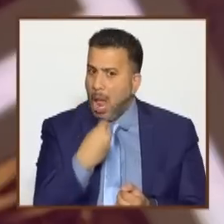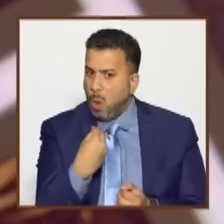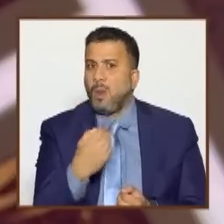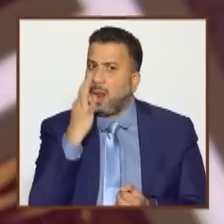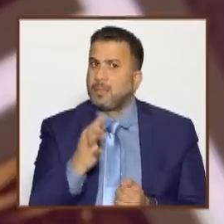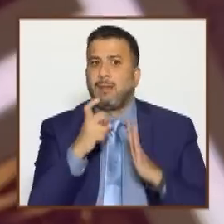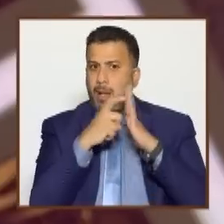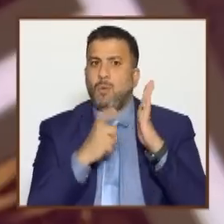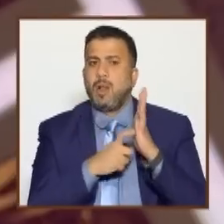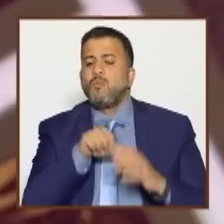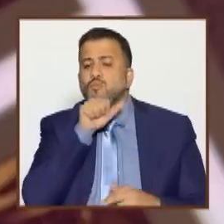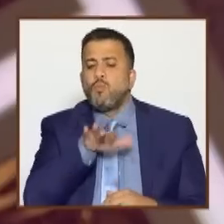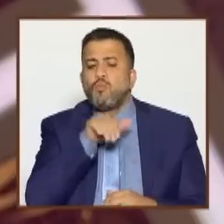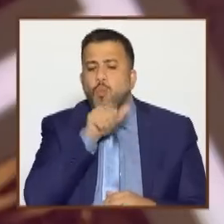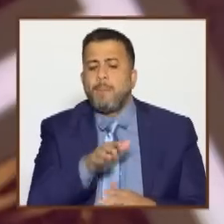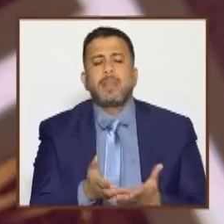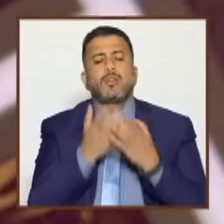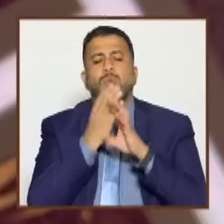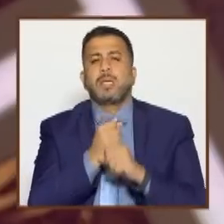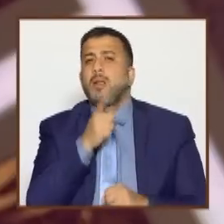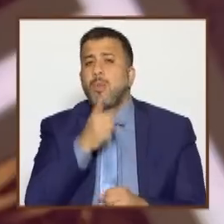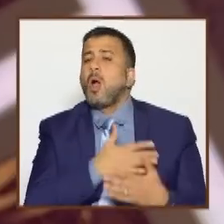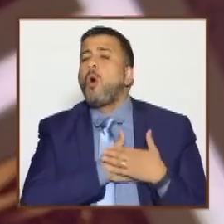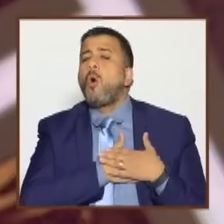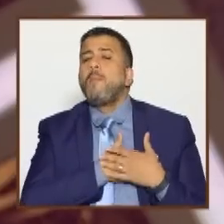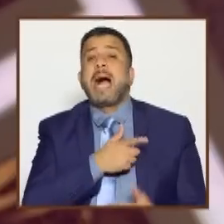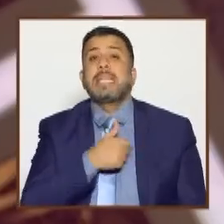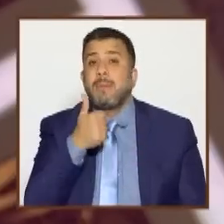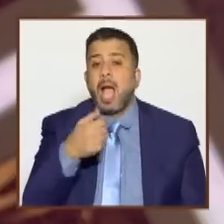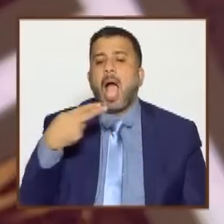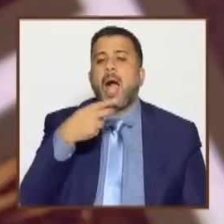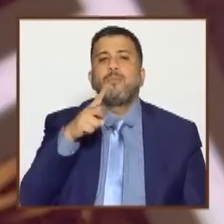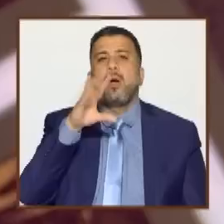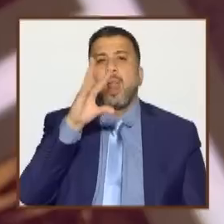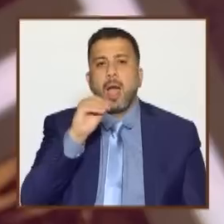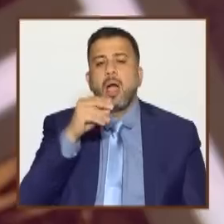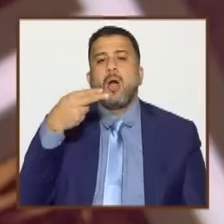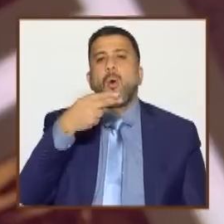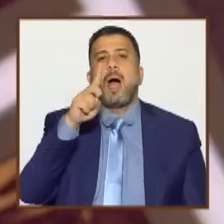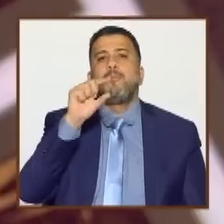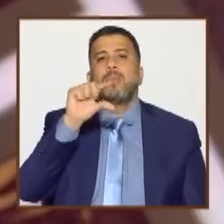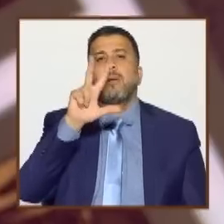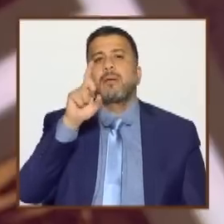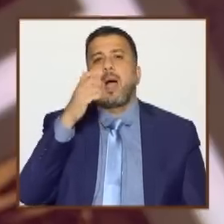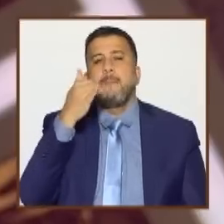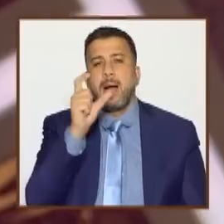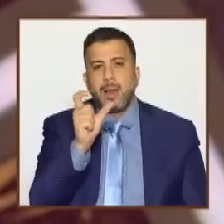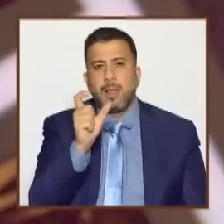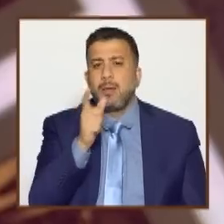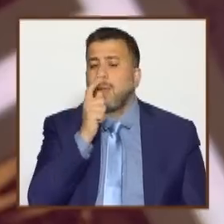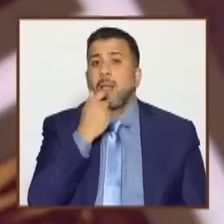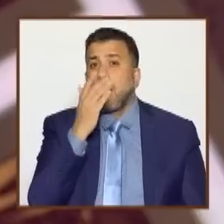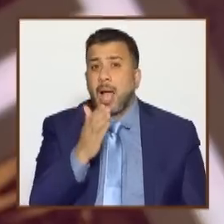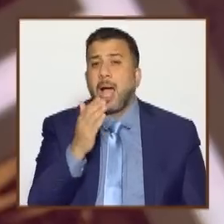الصلاة والسلام قال أحب الأسماء إلى الله عبد الله وعبد الرحمن، وأصدقها همام وحارث،